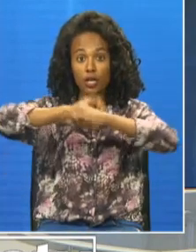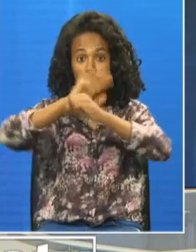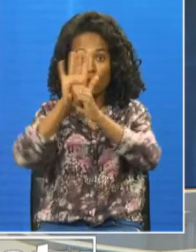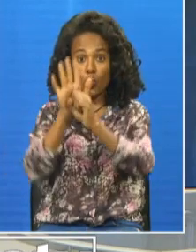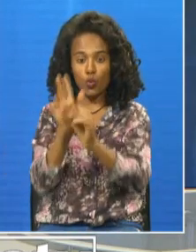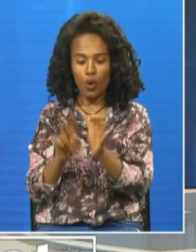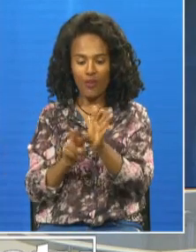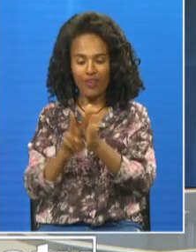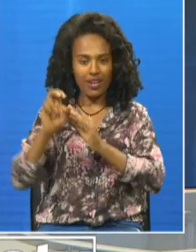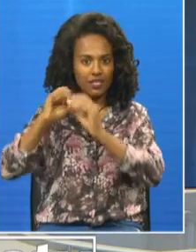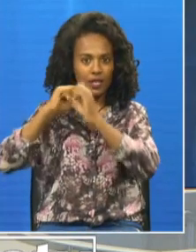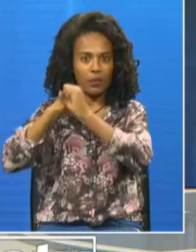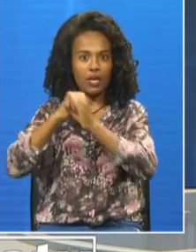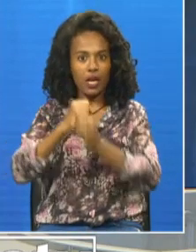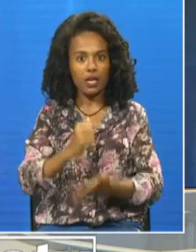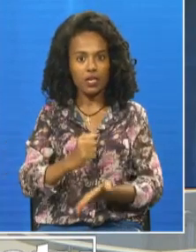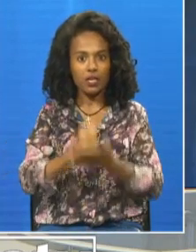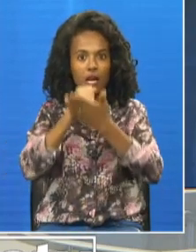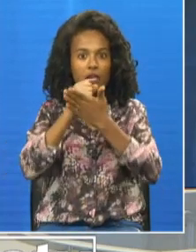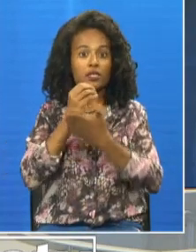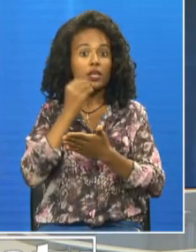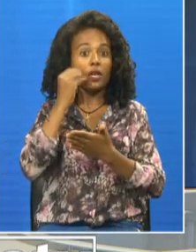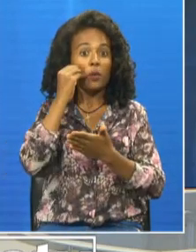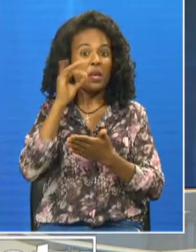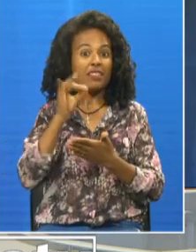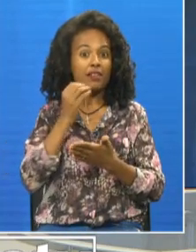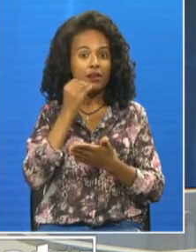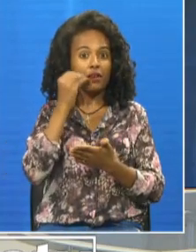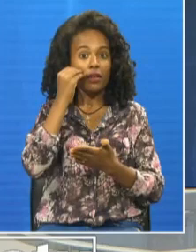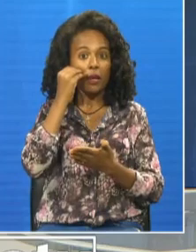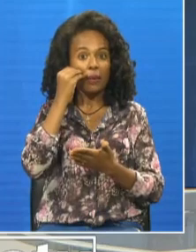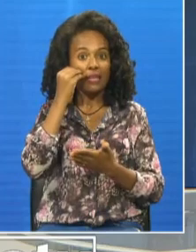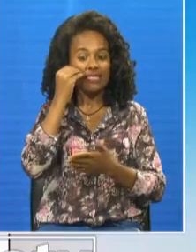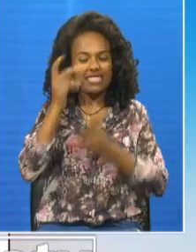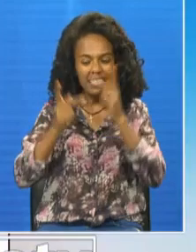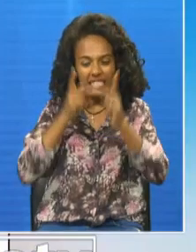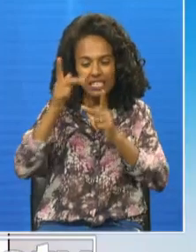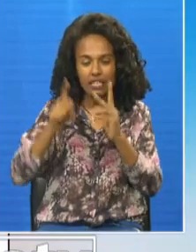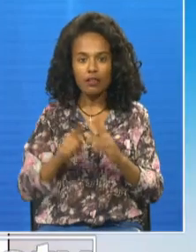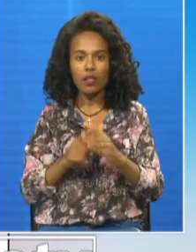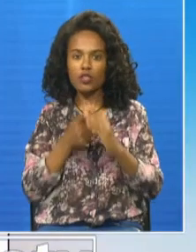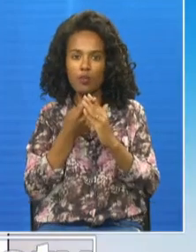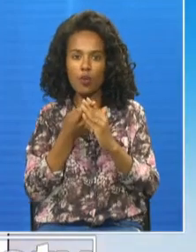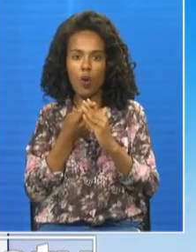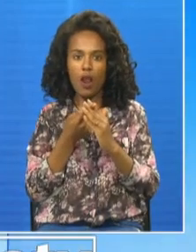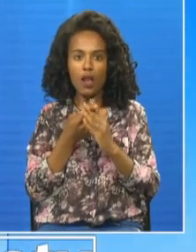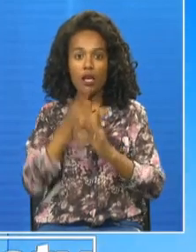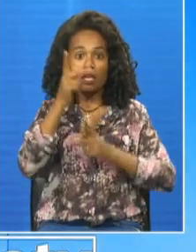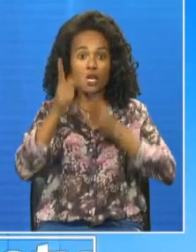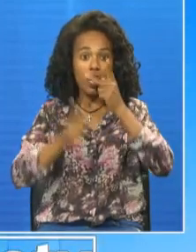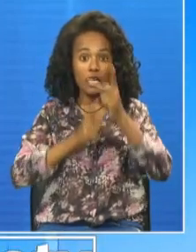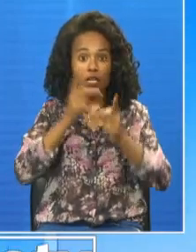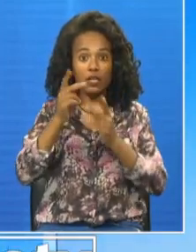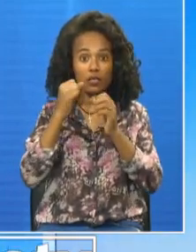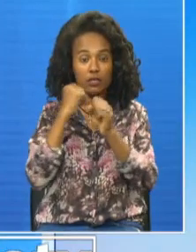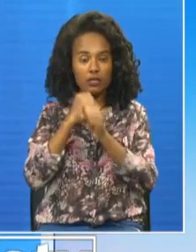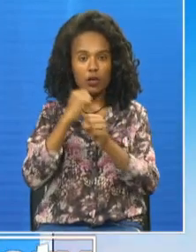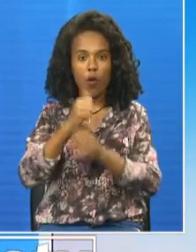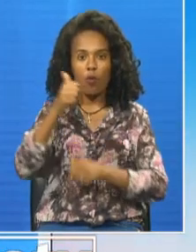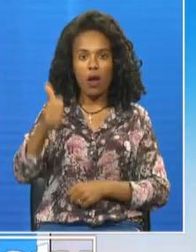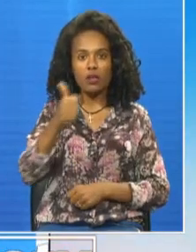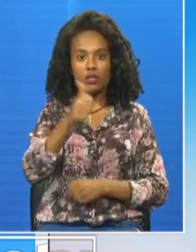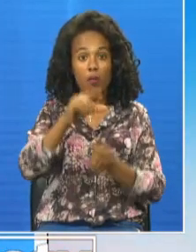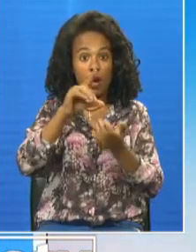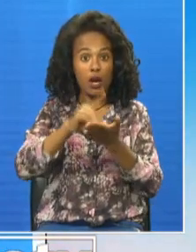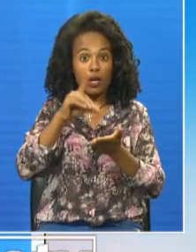በዓል ጨምሮ ሁሉም የእኛ ቲም ከቤት ለቤት የግንዛቤ ማስጨበጫ ስራና እንደዚሁም የስክሪኒንግ